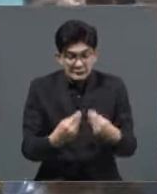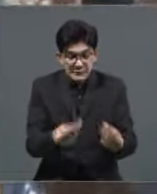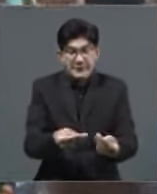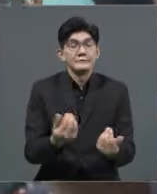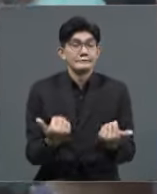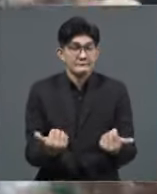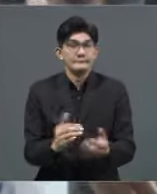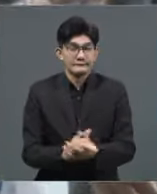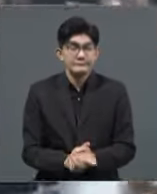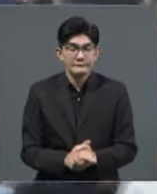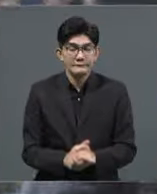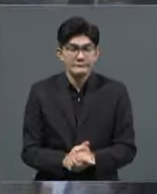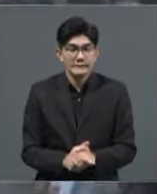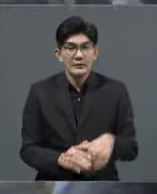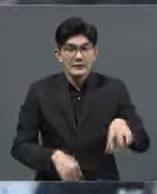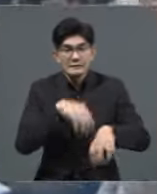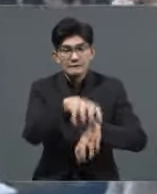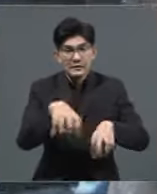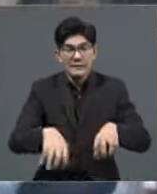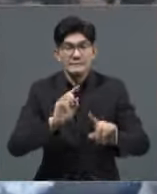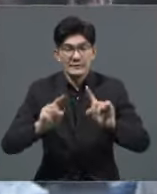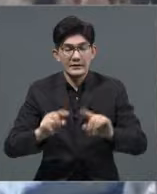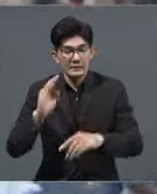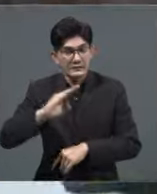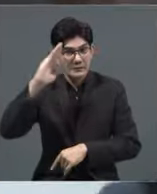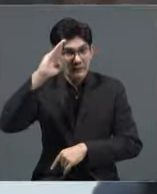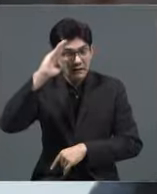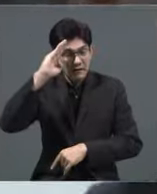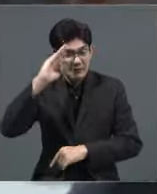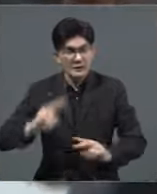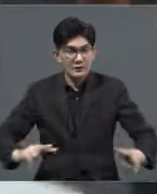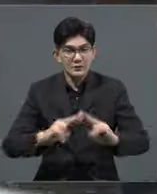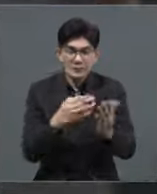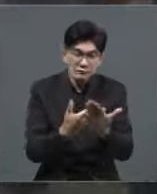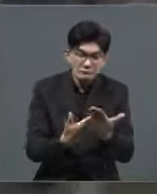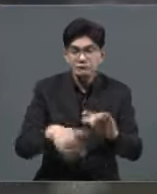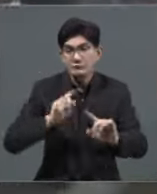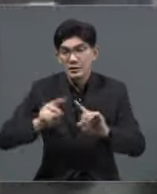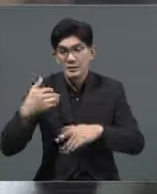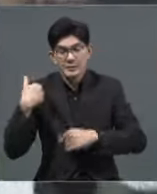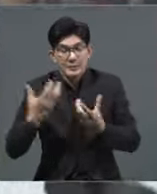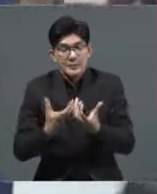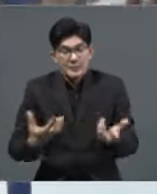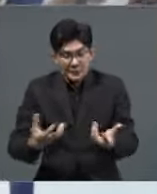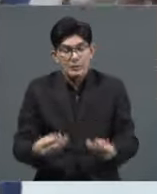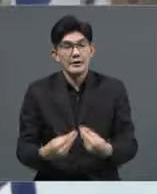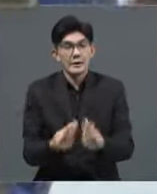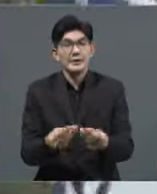นี้ด้วยนอกจากนี้แล้วก็ยังมีหน่วยงานต่างๆทั้งทหารแล้วก็หน่วยงานในสังกัดกระทรวงการคลังก็รวบรวมสิ่งของนำมาม